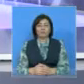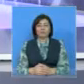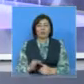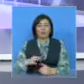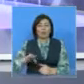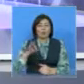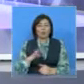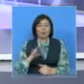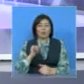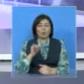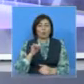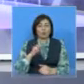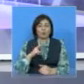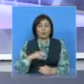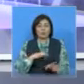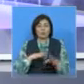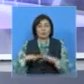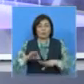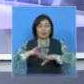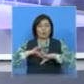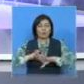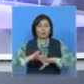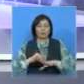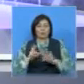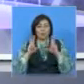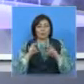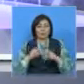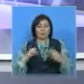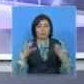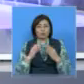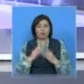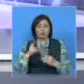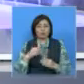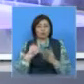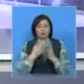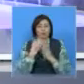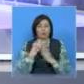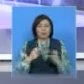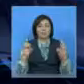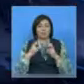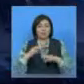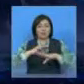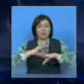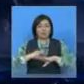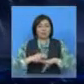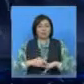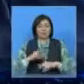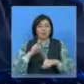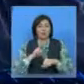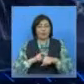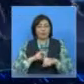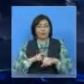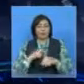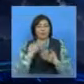Өңірде уылдырық жедел алдын алу шарасы өтіп жатыр. Арнайы құрылған мобильді топ 100-ден астам рейд өткізді. Полицейлер балық аулау және